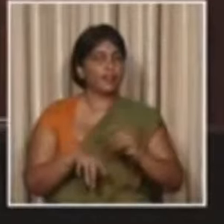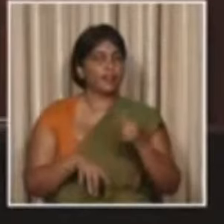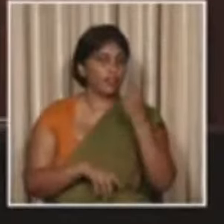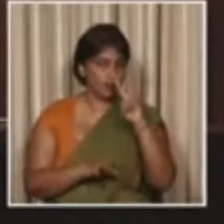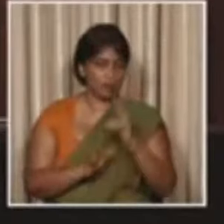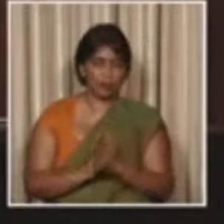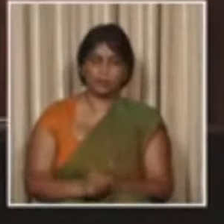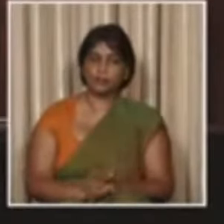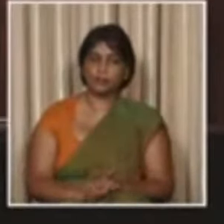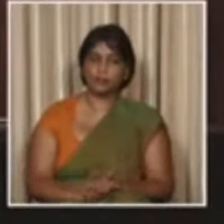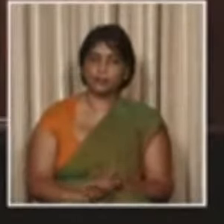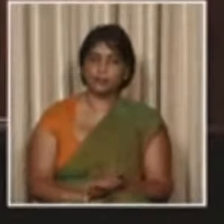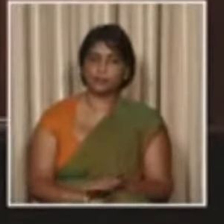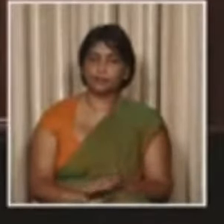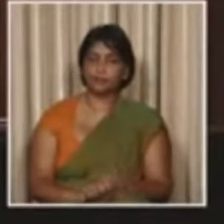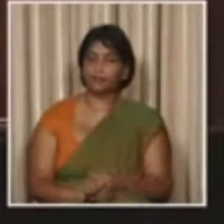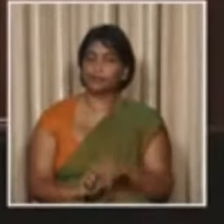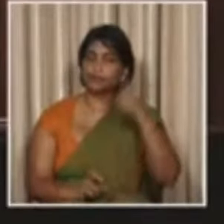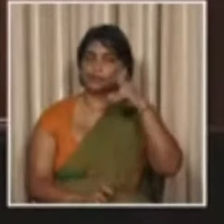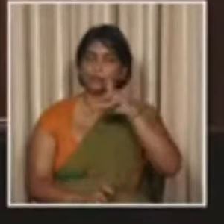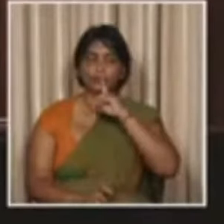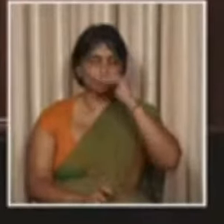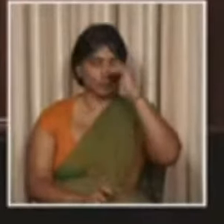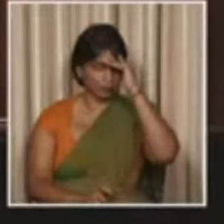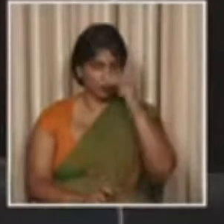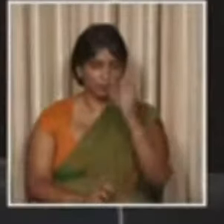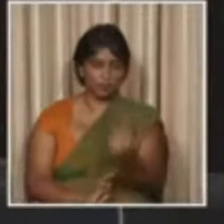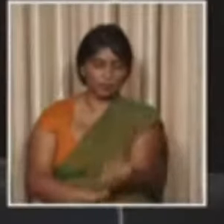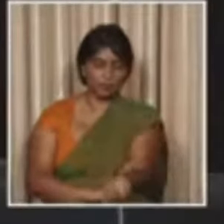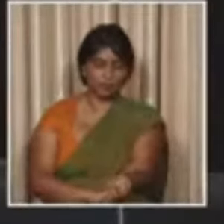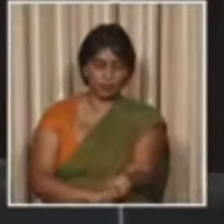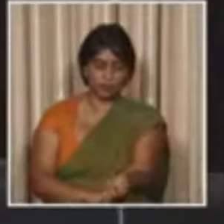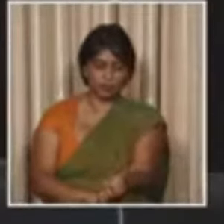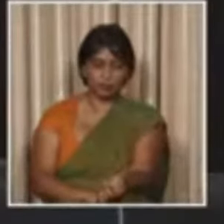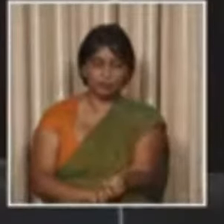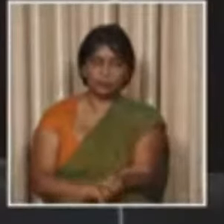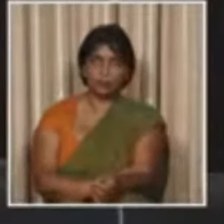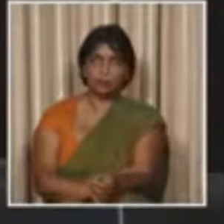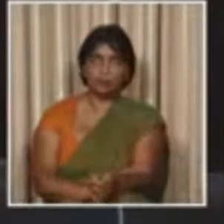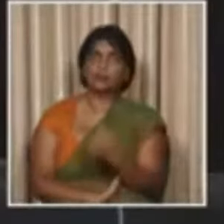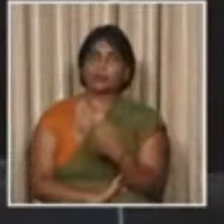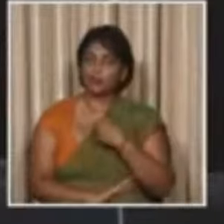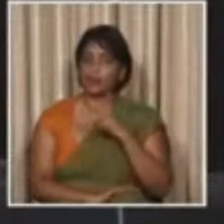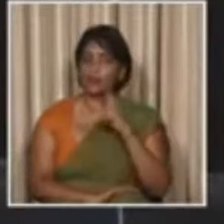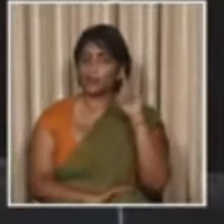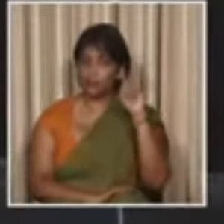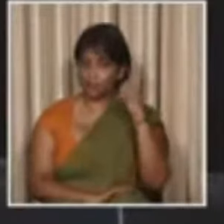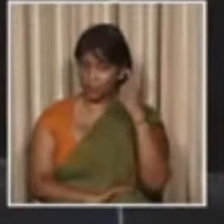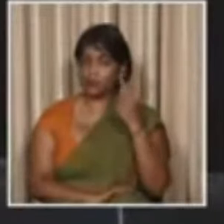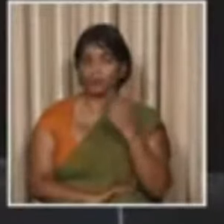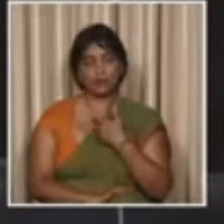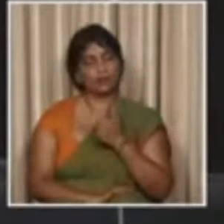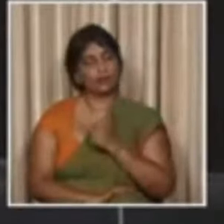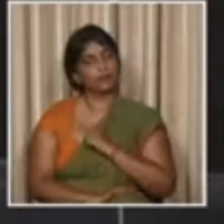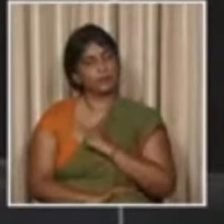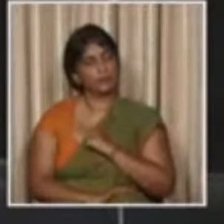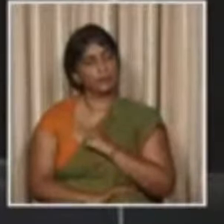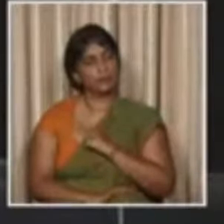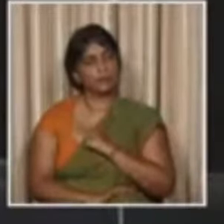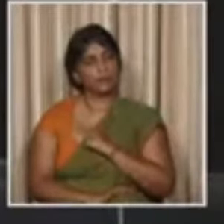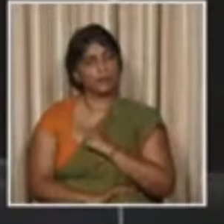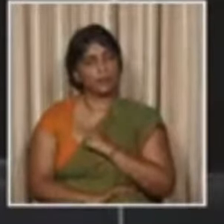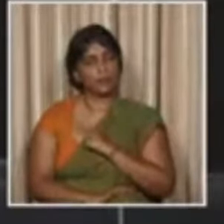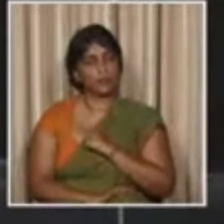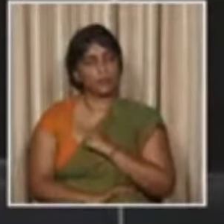දොළහක් කාලයක් තියෙනවා. අර නියෝජ්‍ය කතානායකතුමනි, මම මුලින්ම කැමති